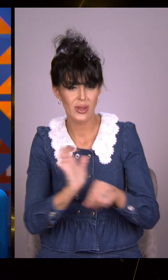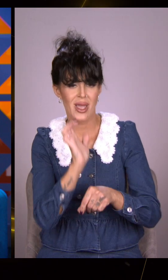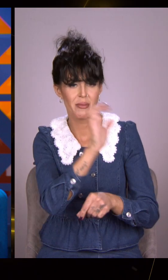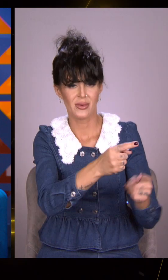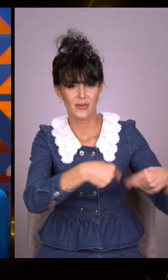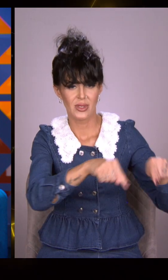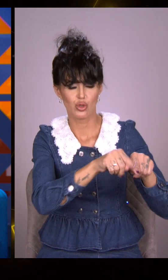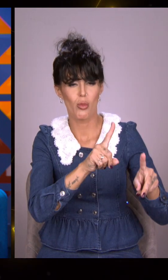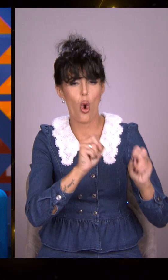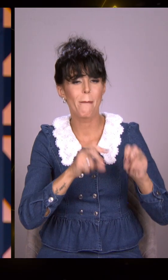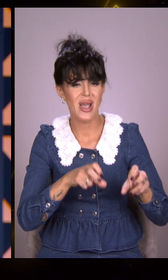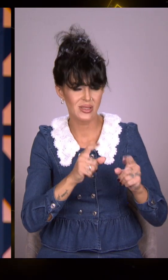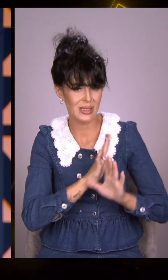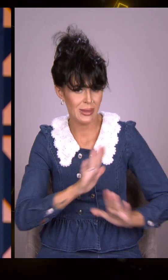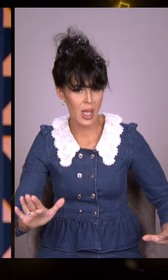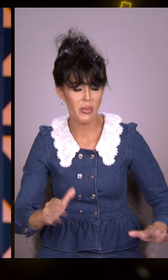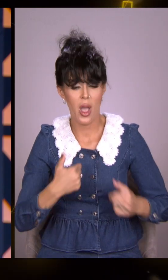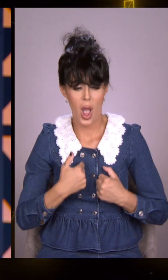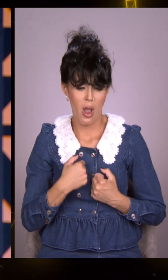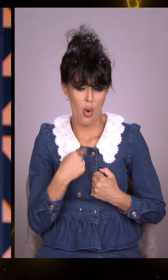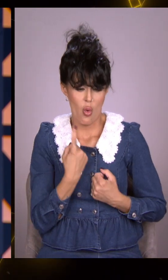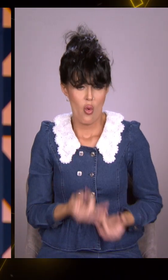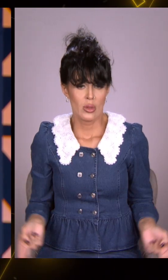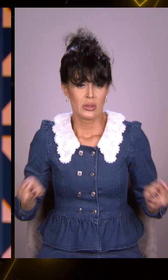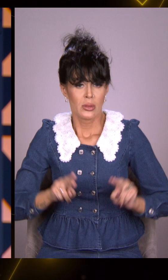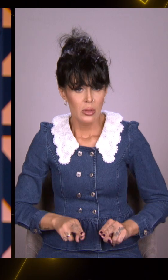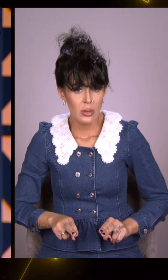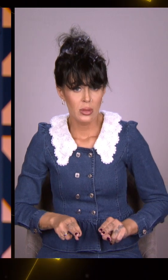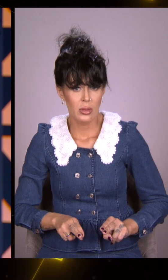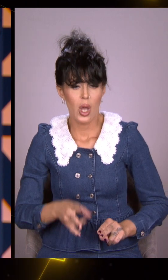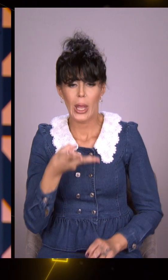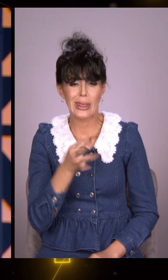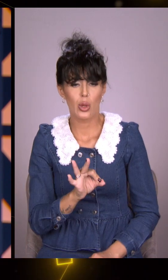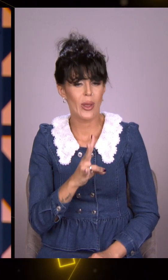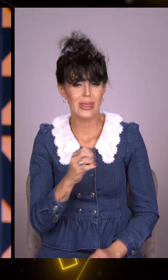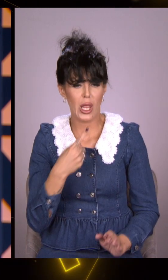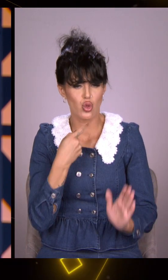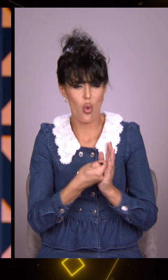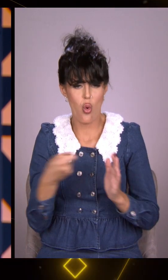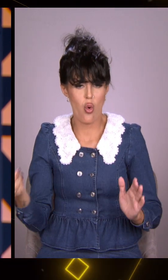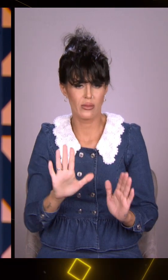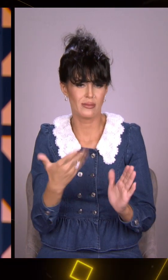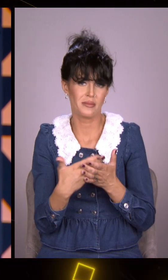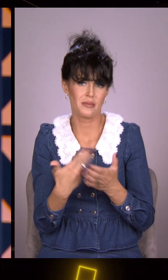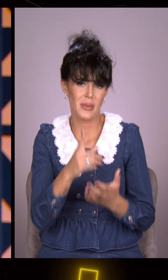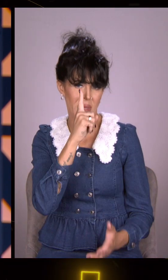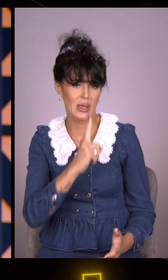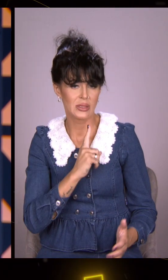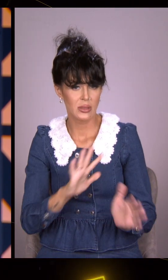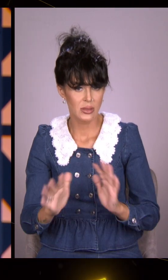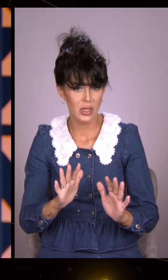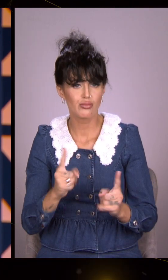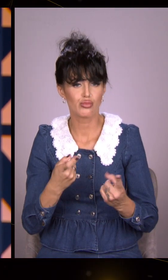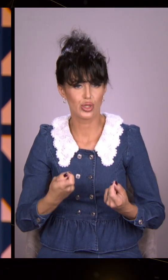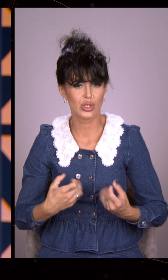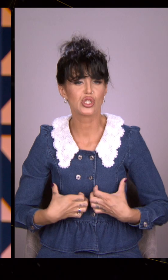ви де? Ви залишалися в Токмаку? Я в Токмаку залишався. Але не дуже довго, може, з місяць, як вже страшно